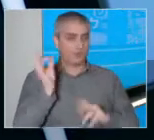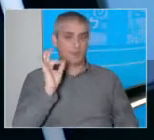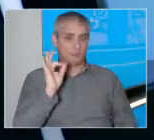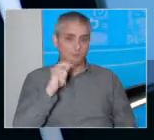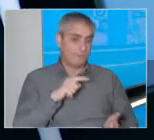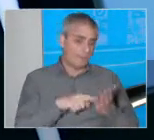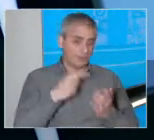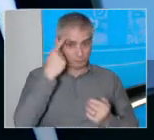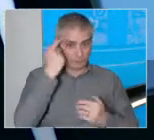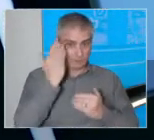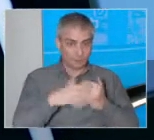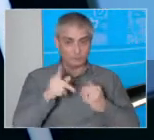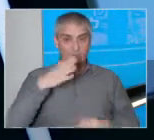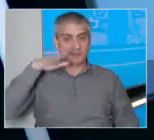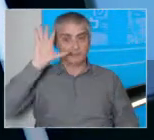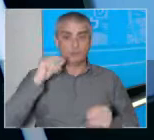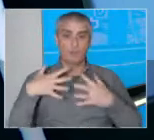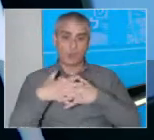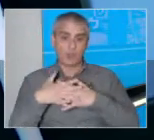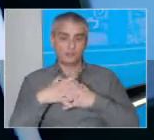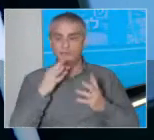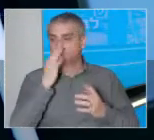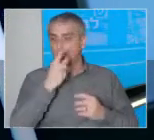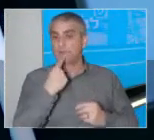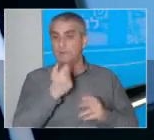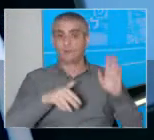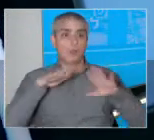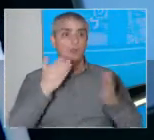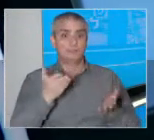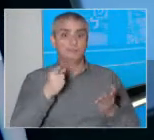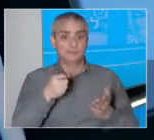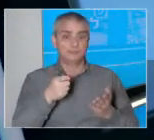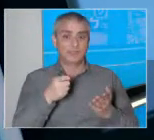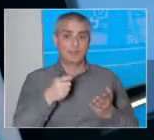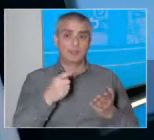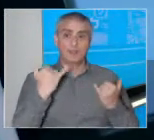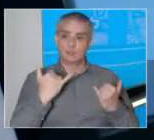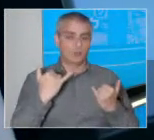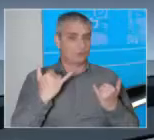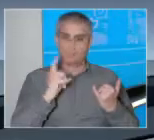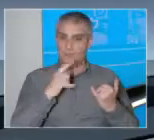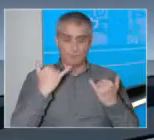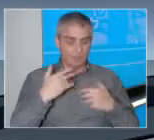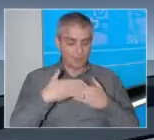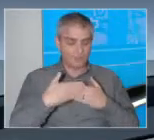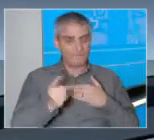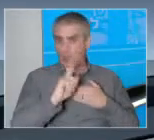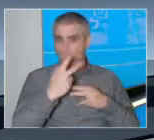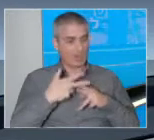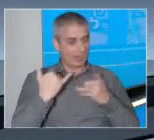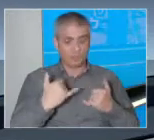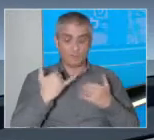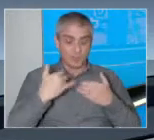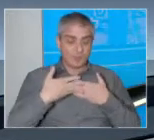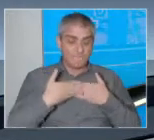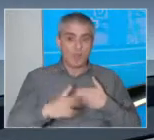אלא בגלל שהוא יודע שבסוף אתם תצביעו עם הקואליציה, והשאלה אם אתם אומרים לראש הממשלה, אם זו ההתנהלות שלך, מהיום הזה והלאה, לא רק היום, אלא מהיום